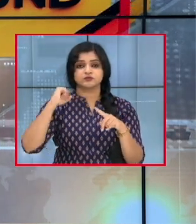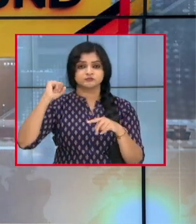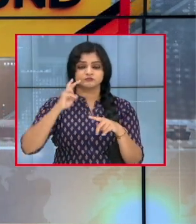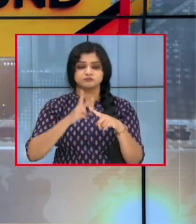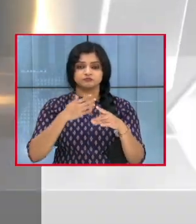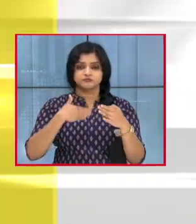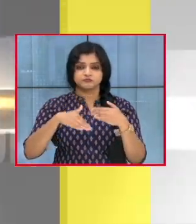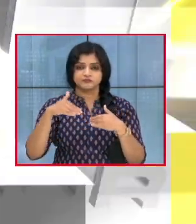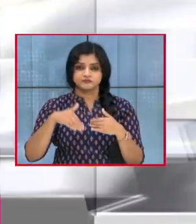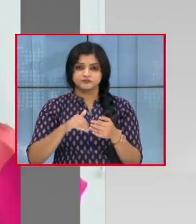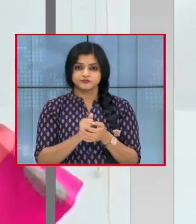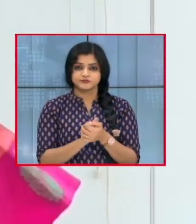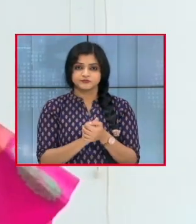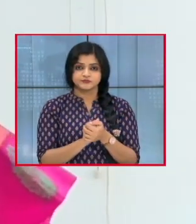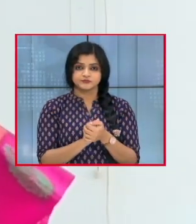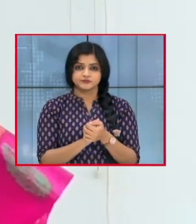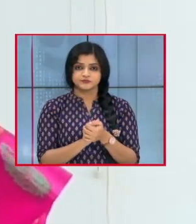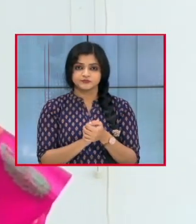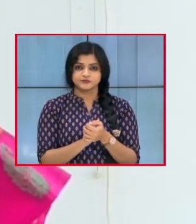തുടരുകയാണ്.